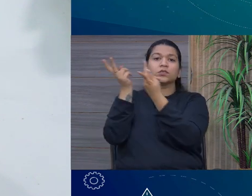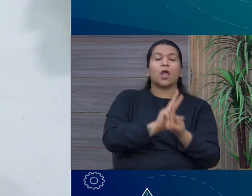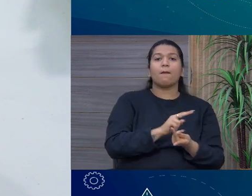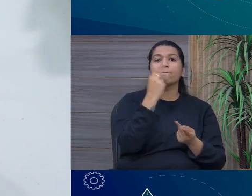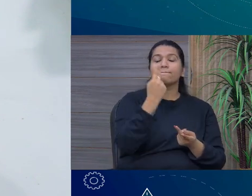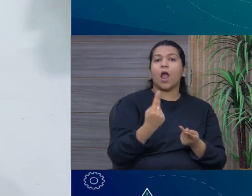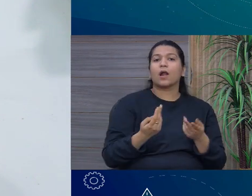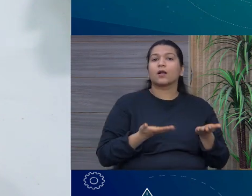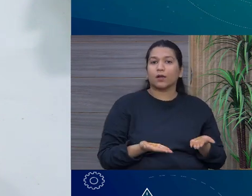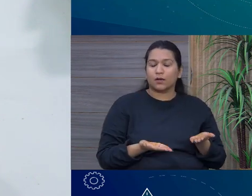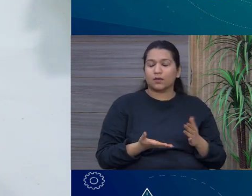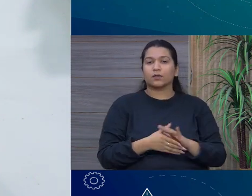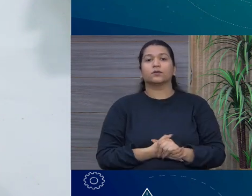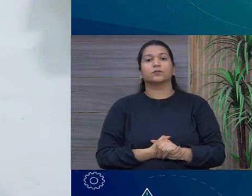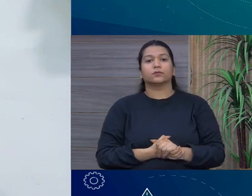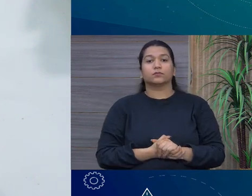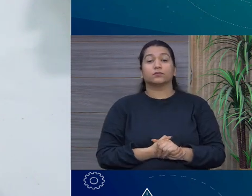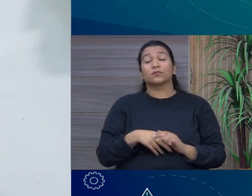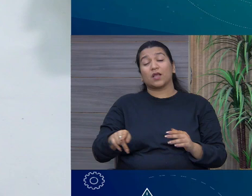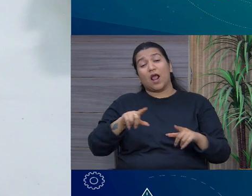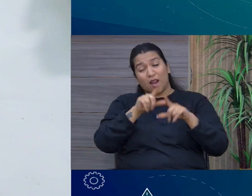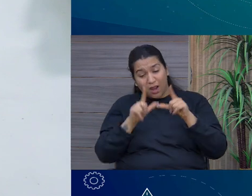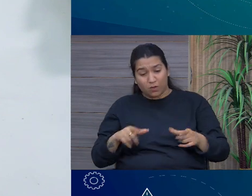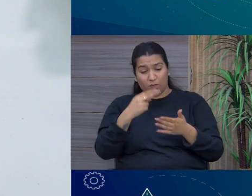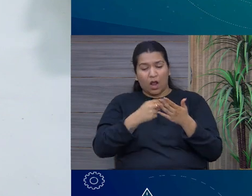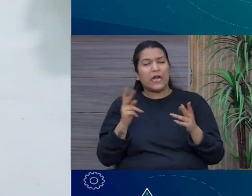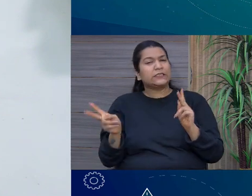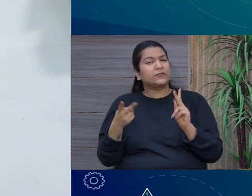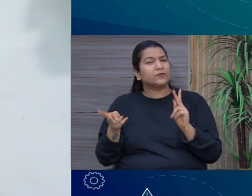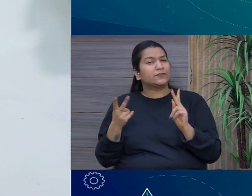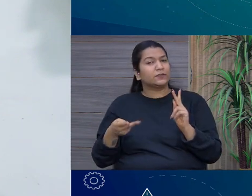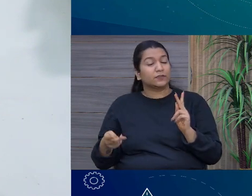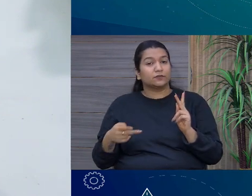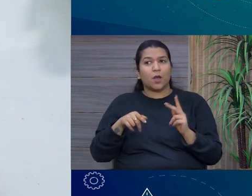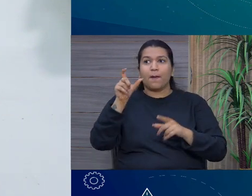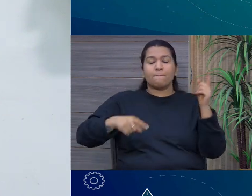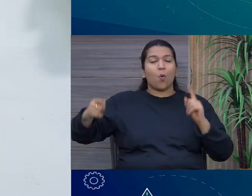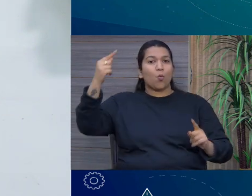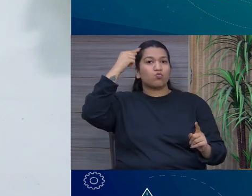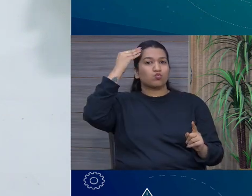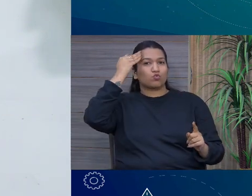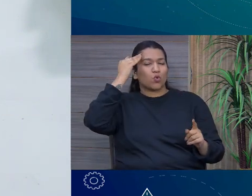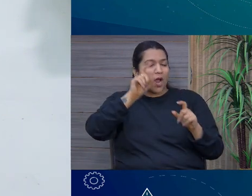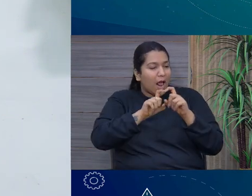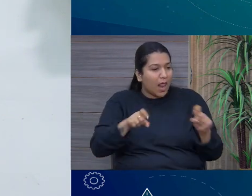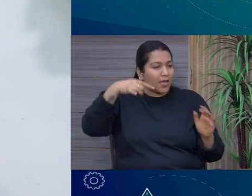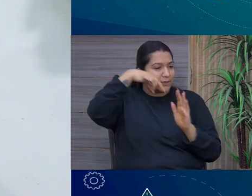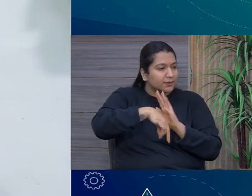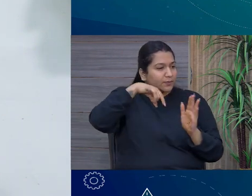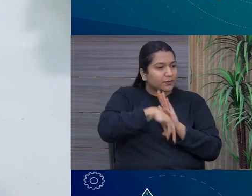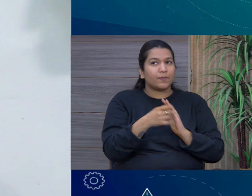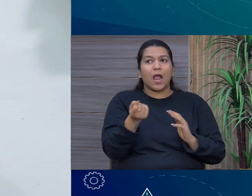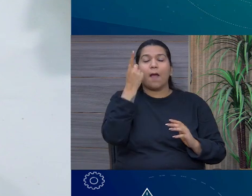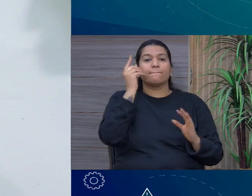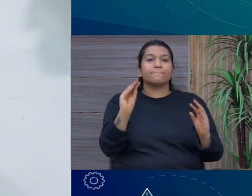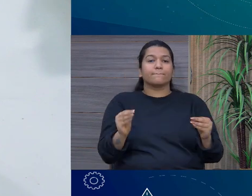भी लोक भाषाएँ थी ताकि जनमानस को अच्छे से उन बातों के बारे में जानकारी हो। और बहुत ऐसी कोई क्लिष्ट भाषा नहीं लिखी जाती थी।